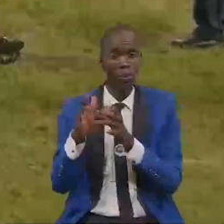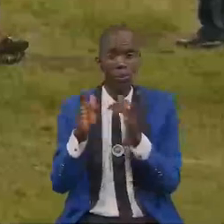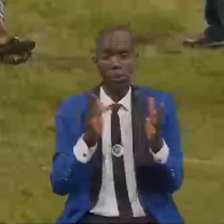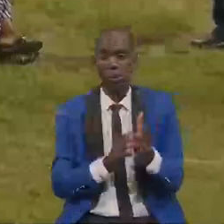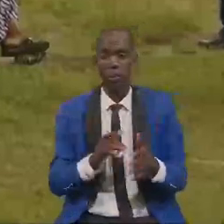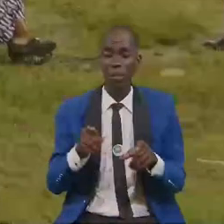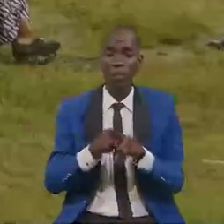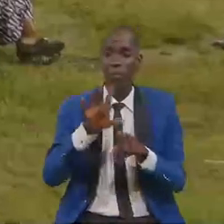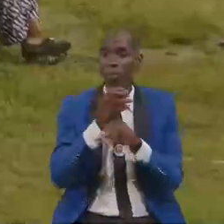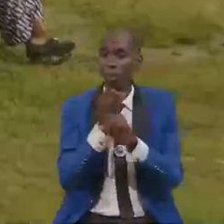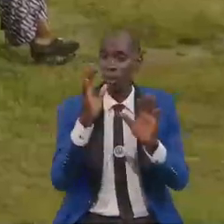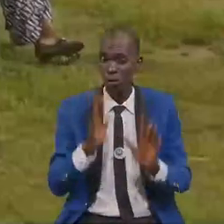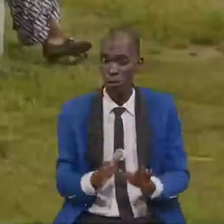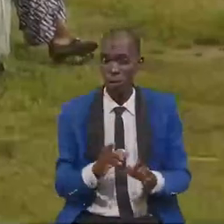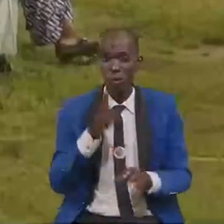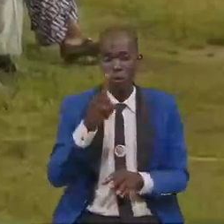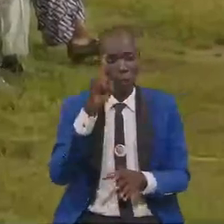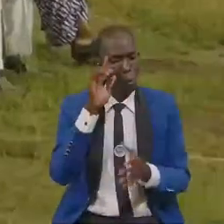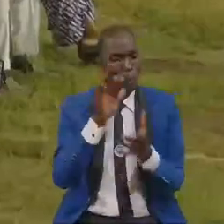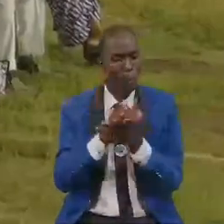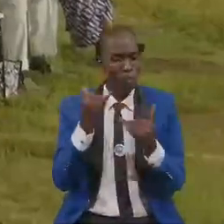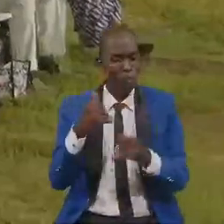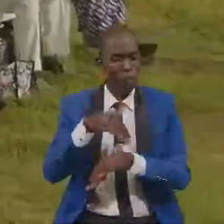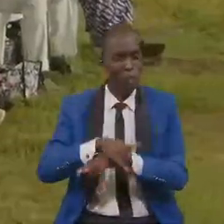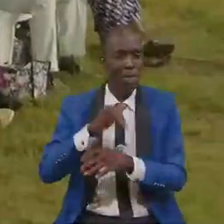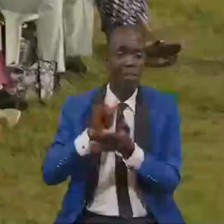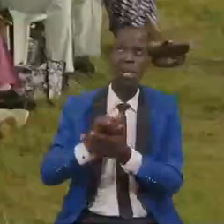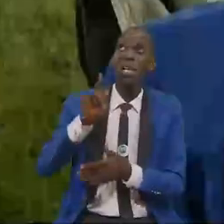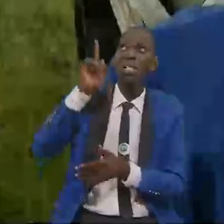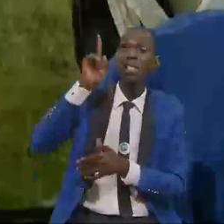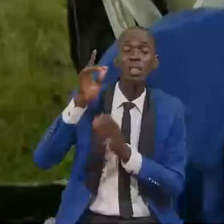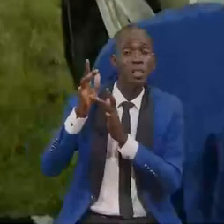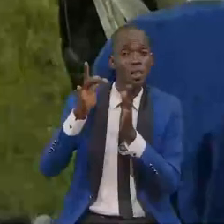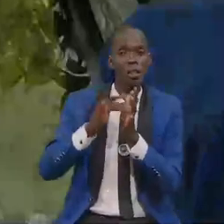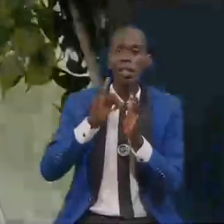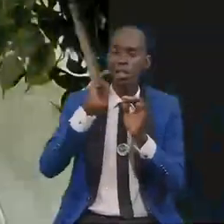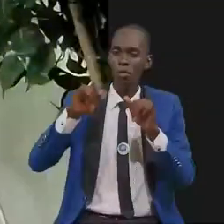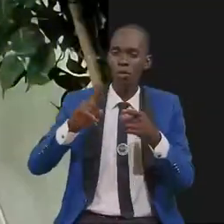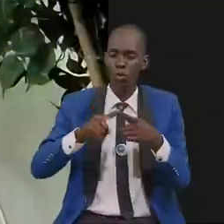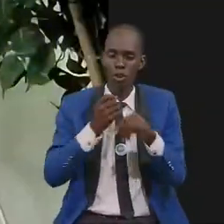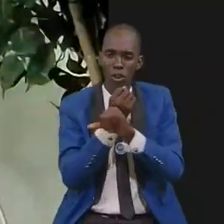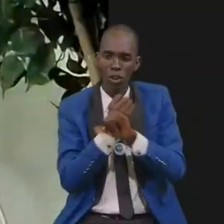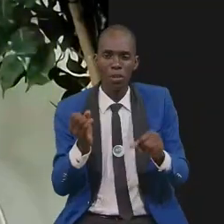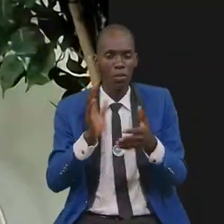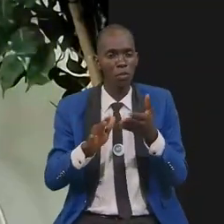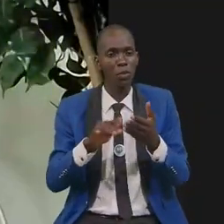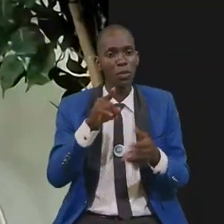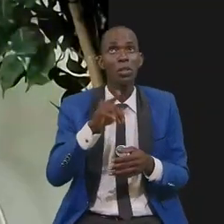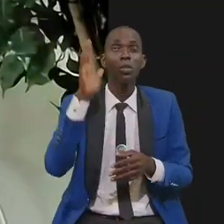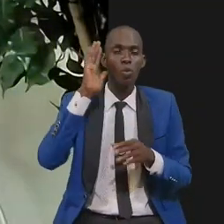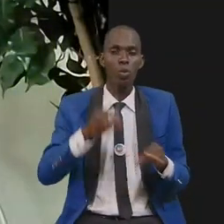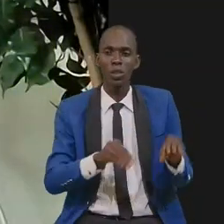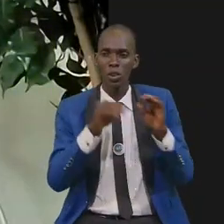que Jésus va te pardonner te pardonner tu crois que ce soit qu'il va t'affranchir